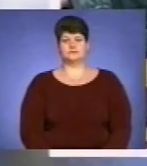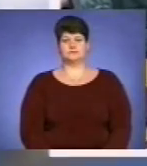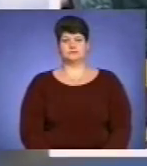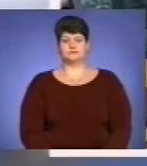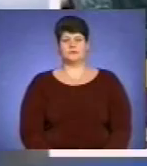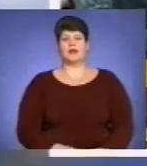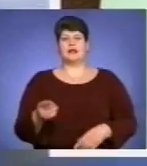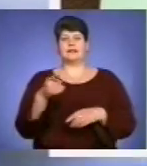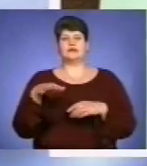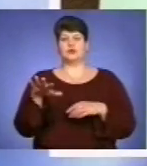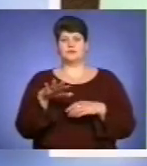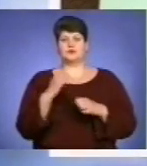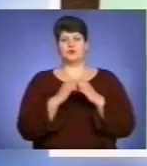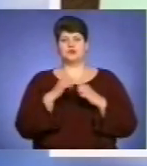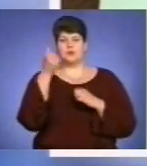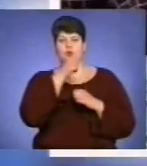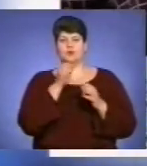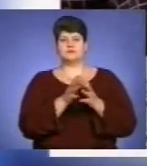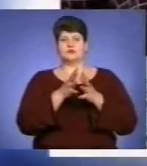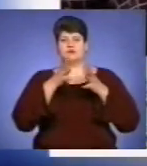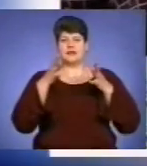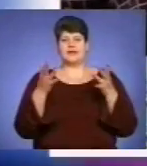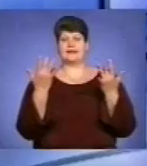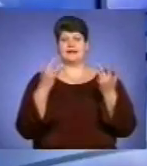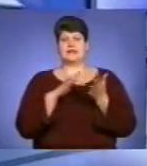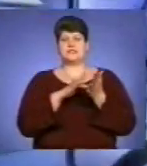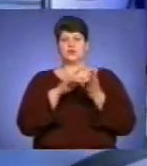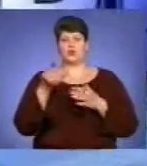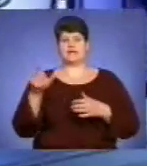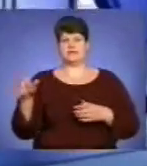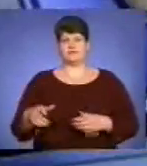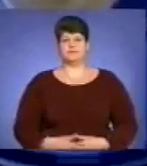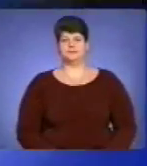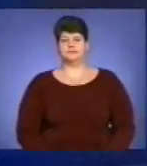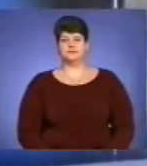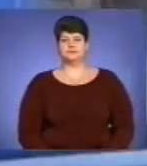На Тернопільщині з кожним роком зростає кількість туристів.